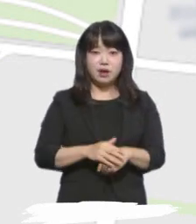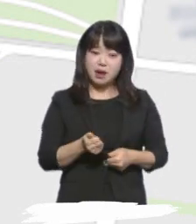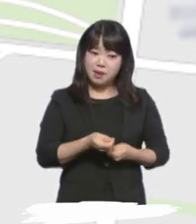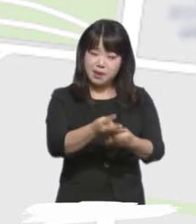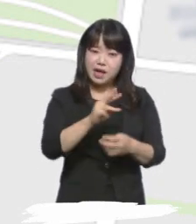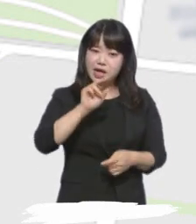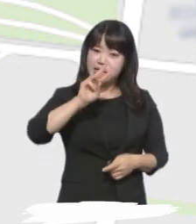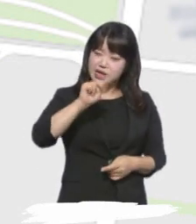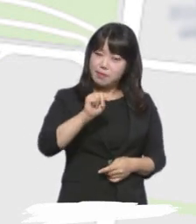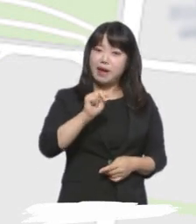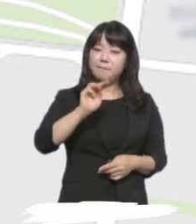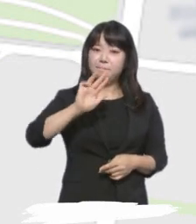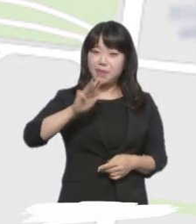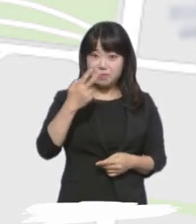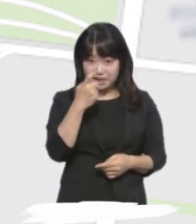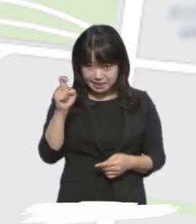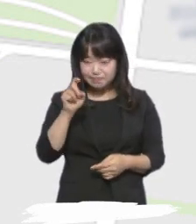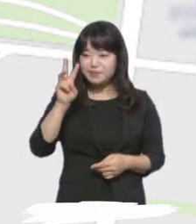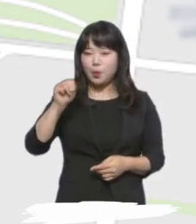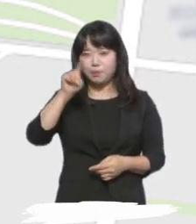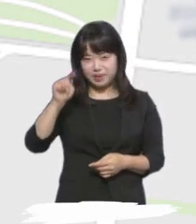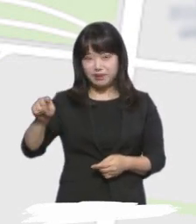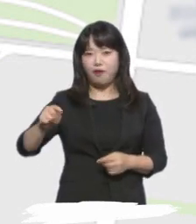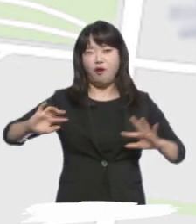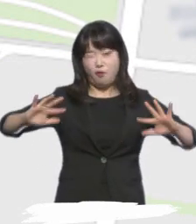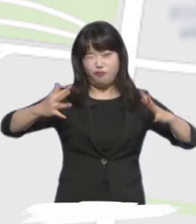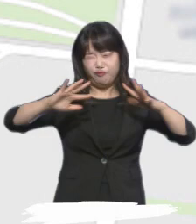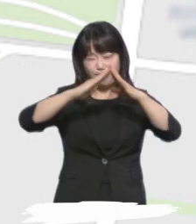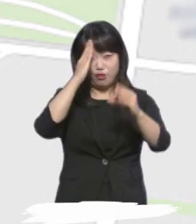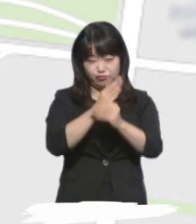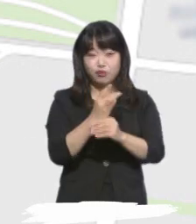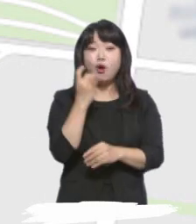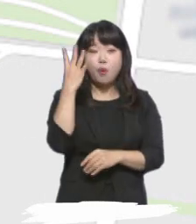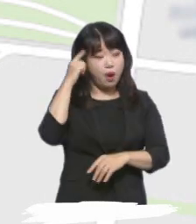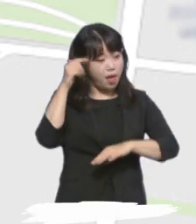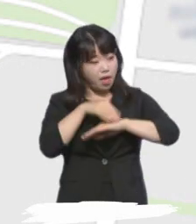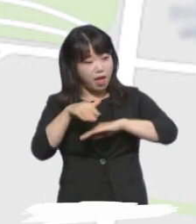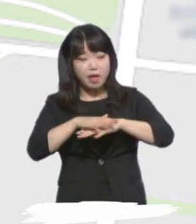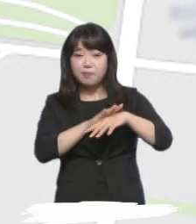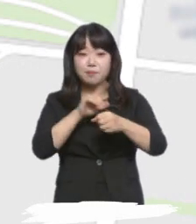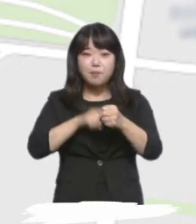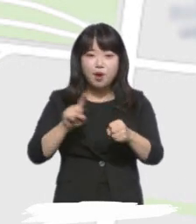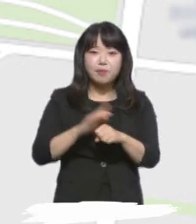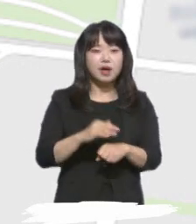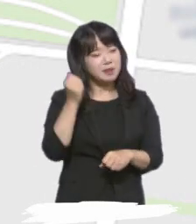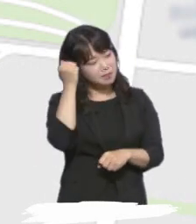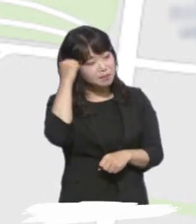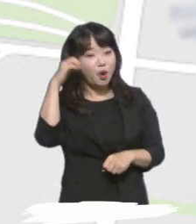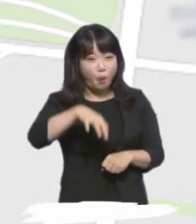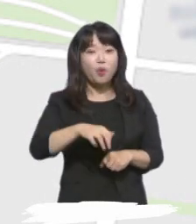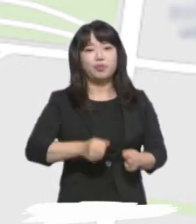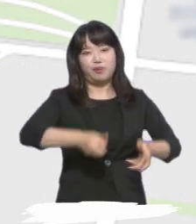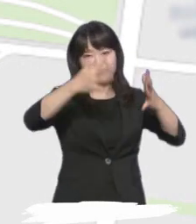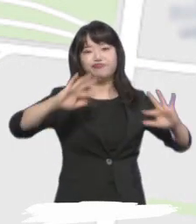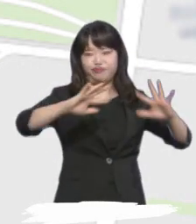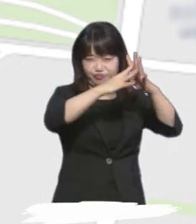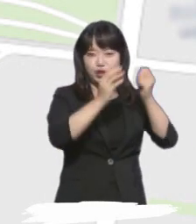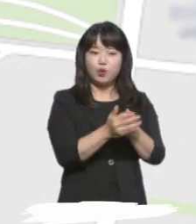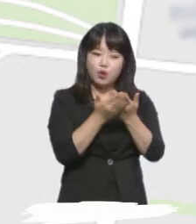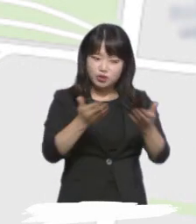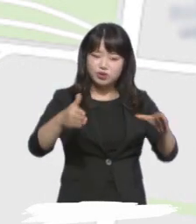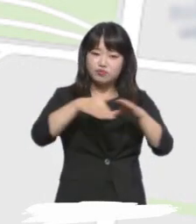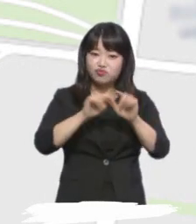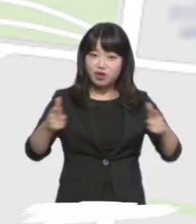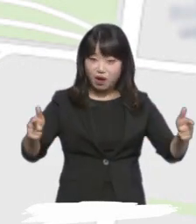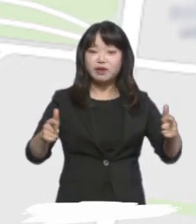2만 810제곱미터 규모입니다. 기존 계획된 용도는 생활 숙박시설로 전시 문화시설